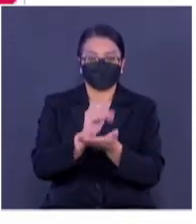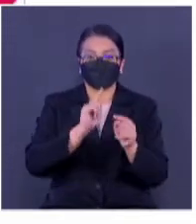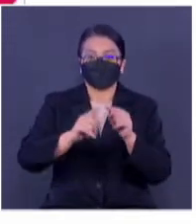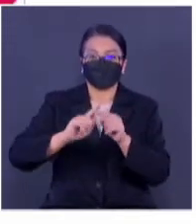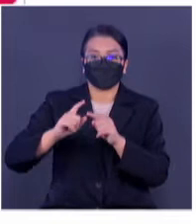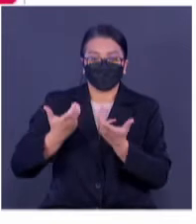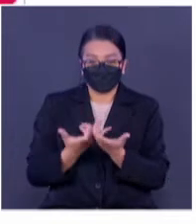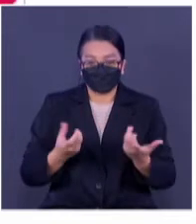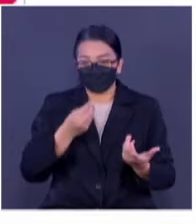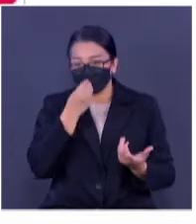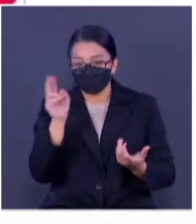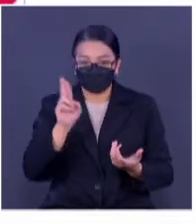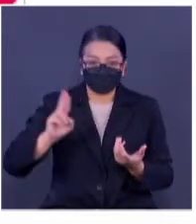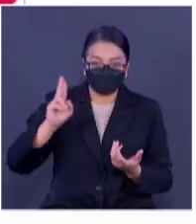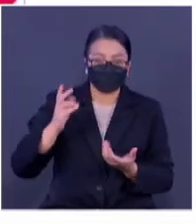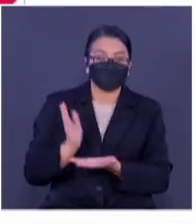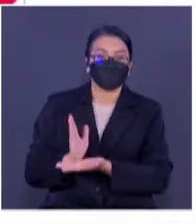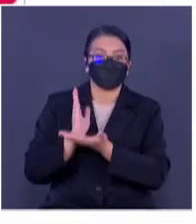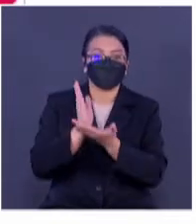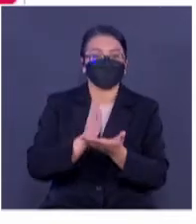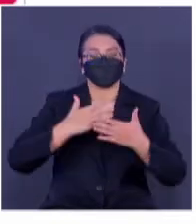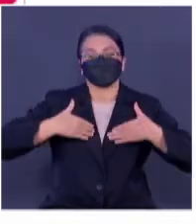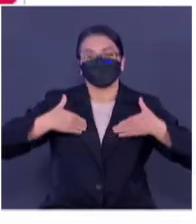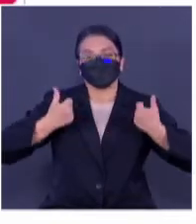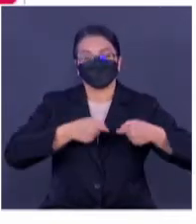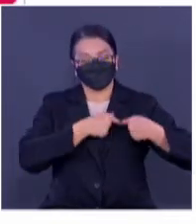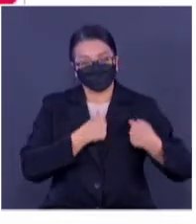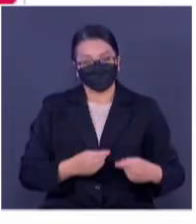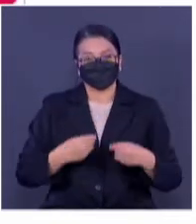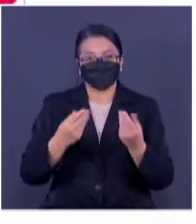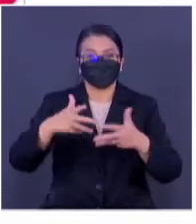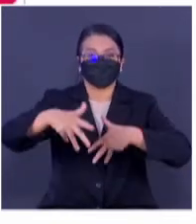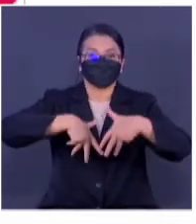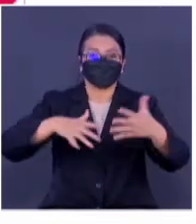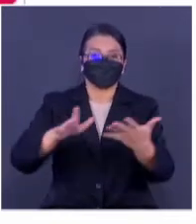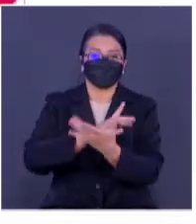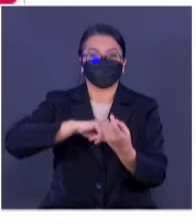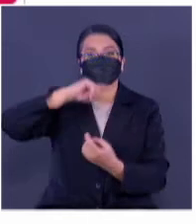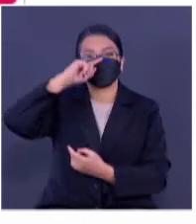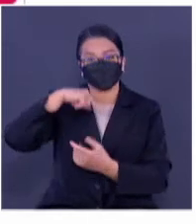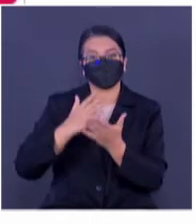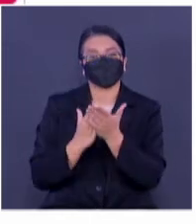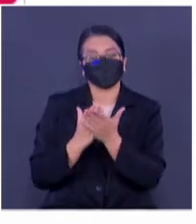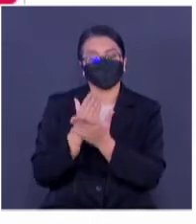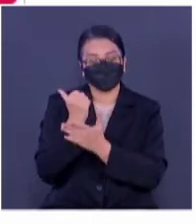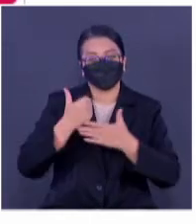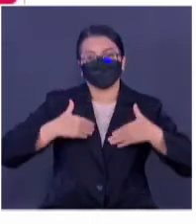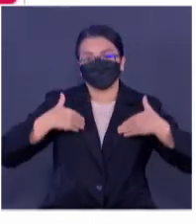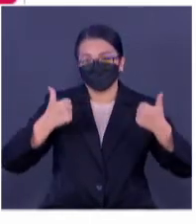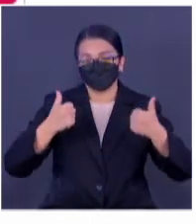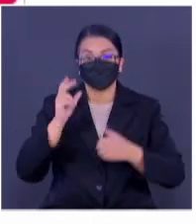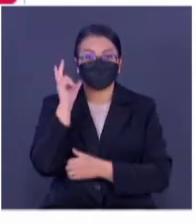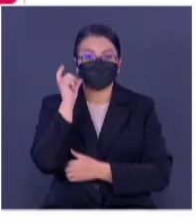จัดส่งเครื่องอุปโภคบริโภคเข้ามาเพื่อร่วมกันสร้างรอยยิ้มสร้างกำลังใจให้กับสังคมไทยผ่านวิกฤตนี้ไปด้วยกันและก็มีข่